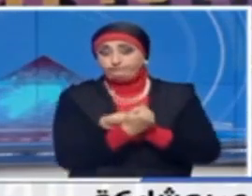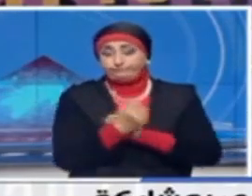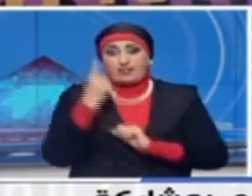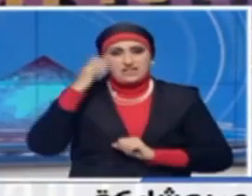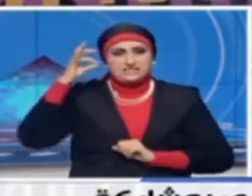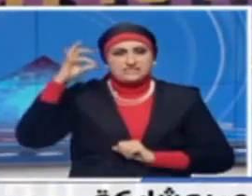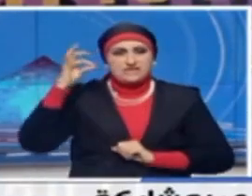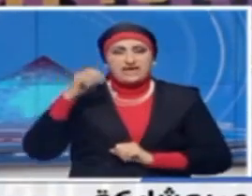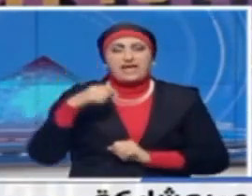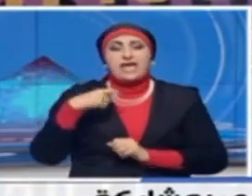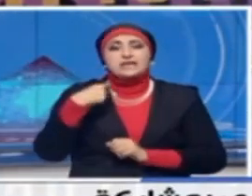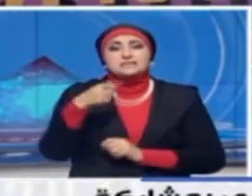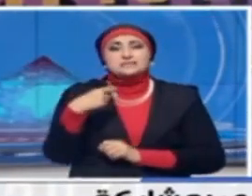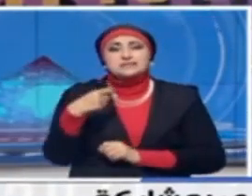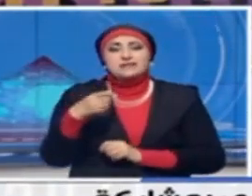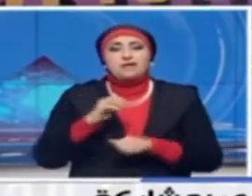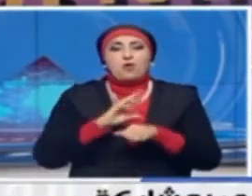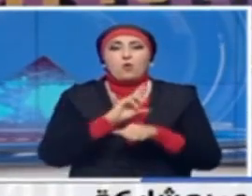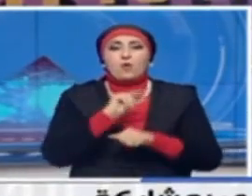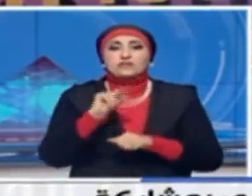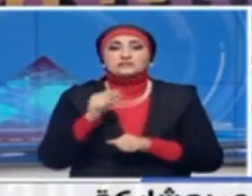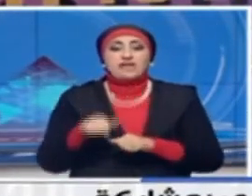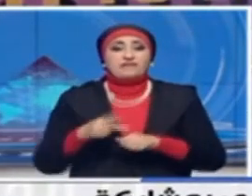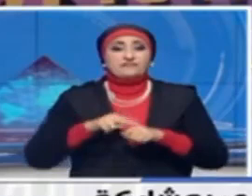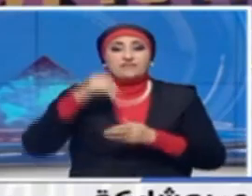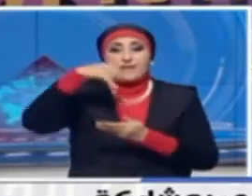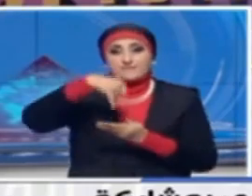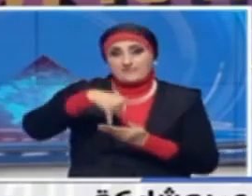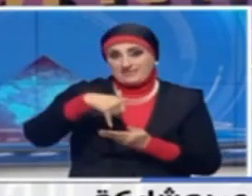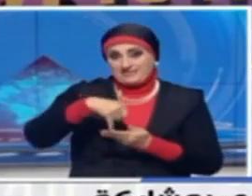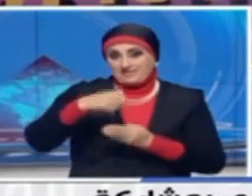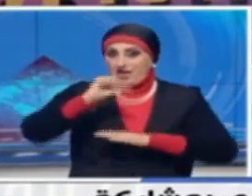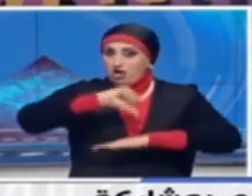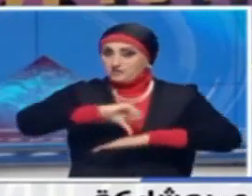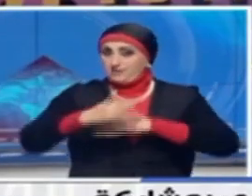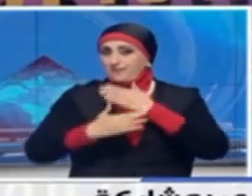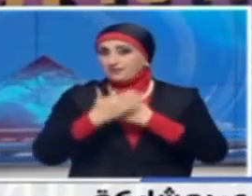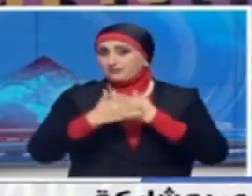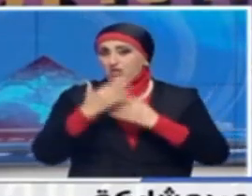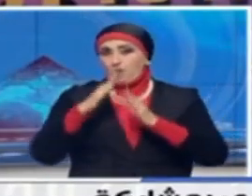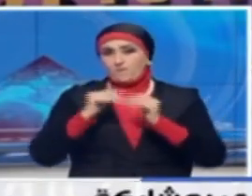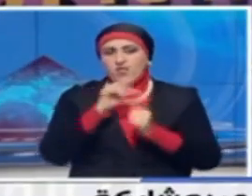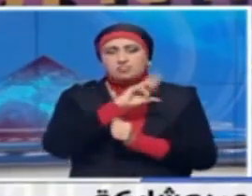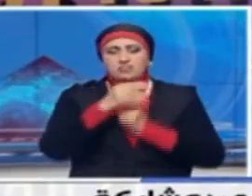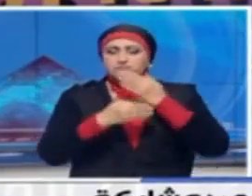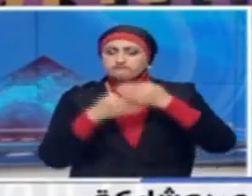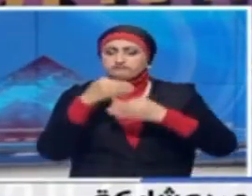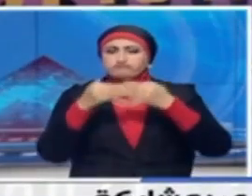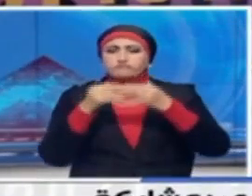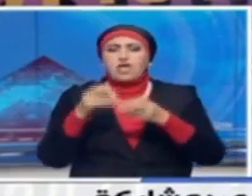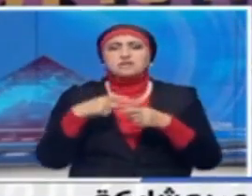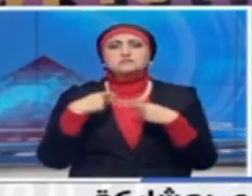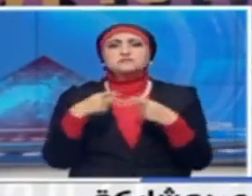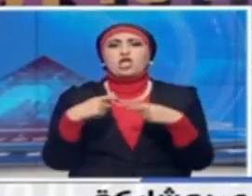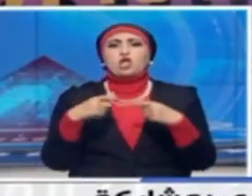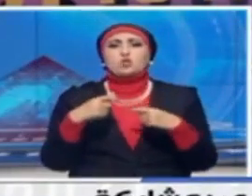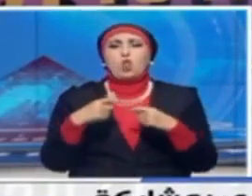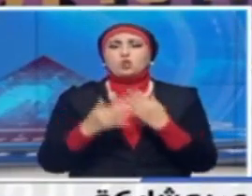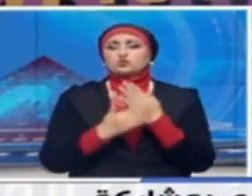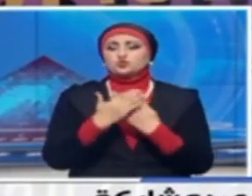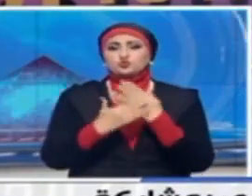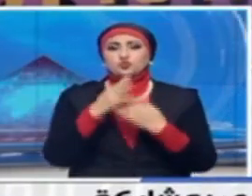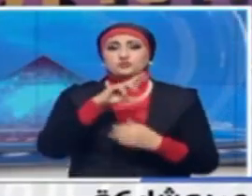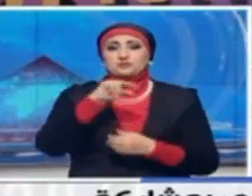من خلال بناء هذه المدينة، العاصمة الإدارية الجديدة، على أحدث طراز تكنولوجي وغيرها من